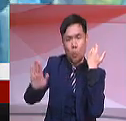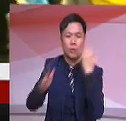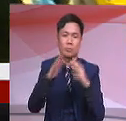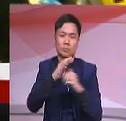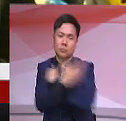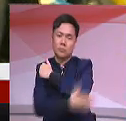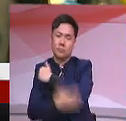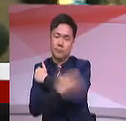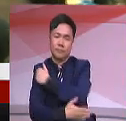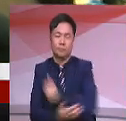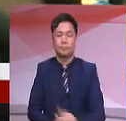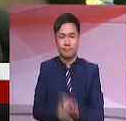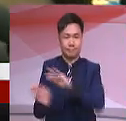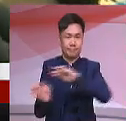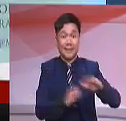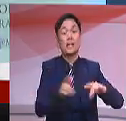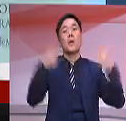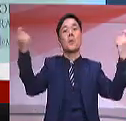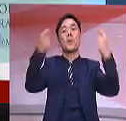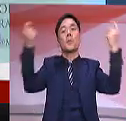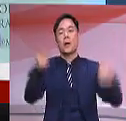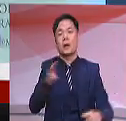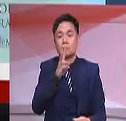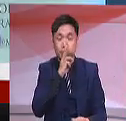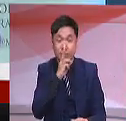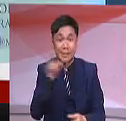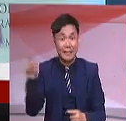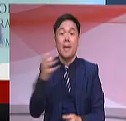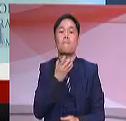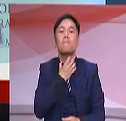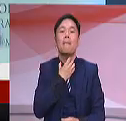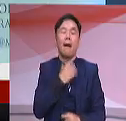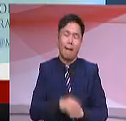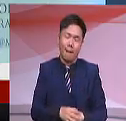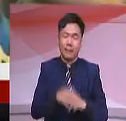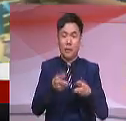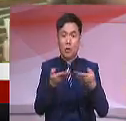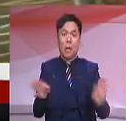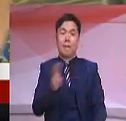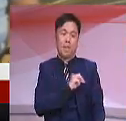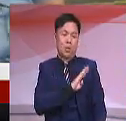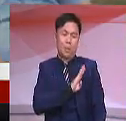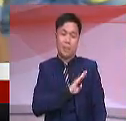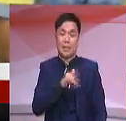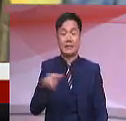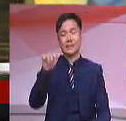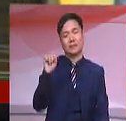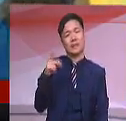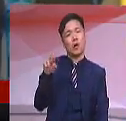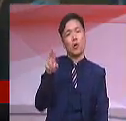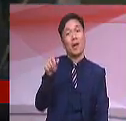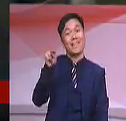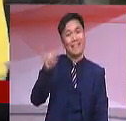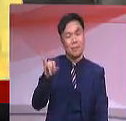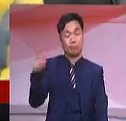Perkara ini dinyatakan beliau selepas menghadiri sambutan Hari Air Sedunia peringkat negeri Perak yang dirasmikan Menteri Besar Dato' Sarani Mohamad. Dua hari